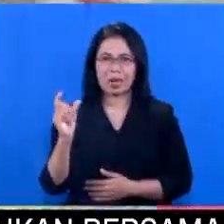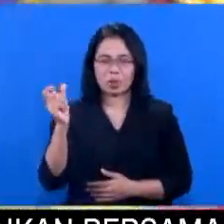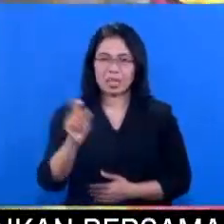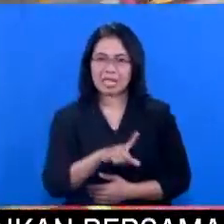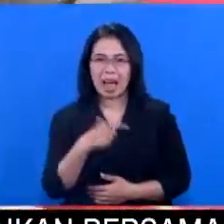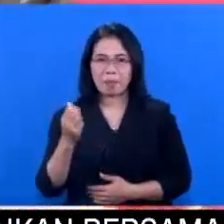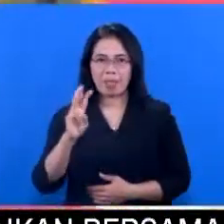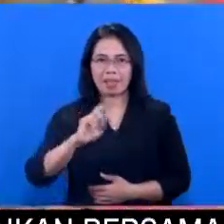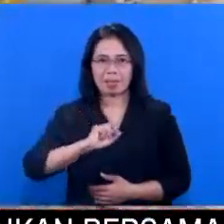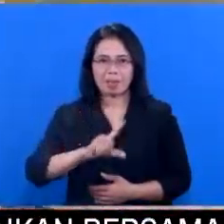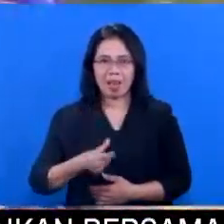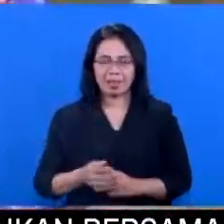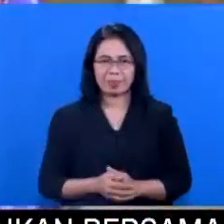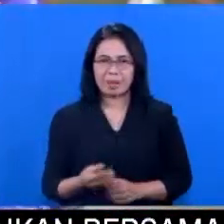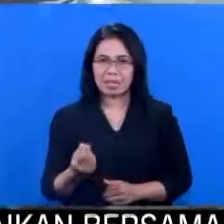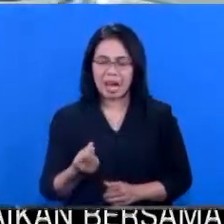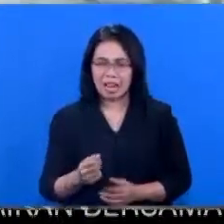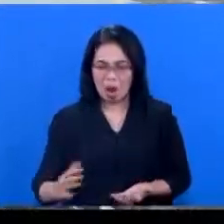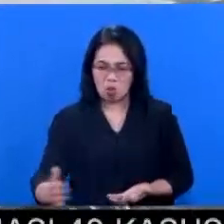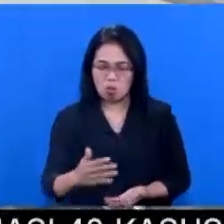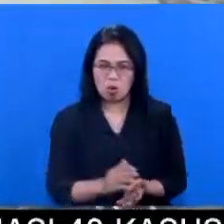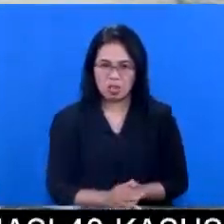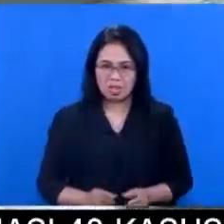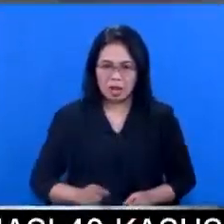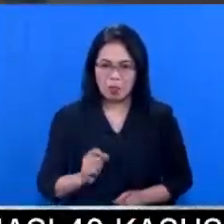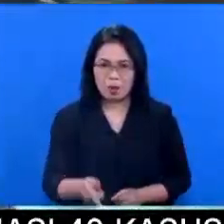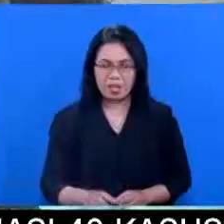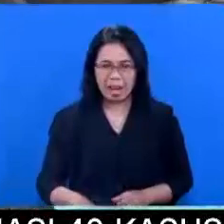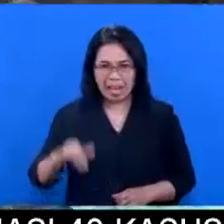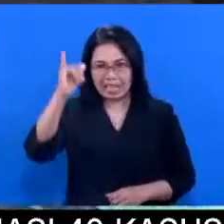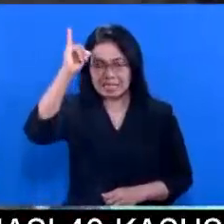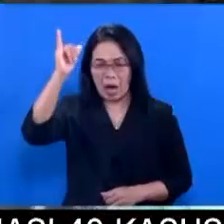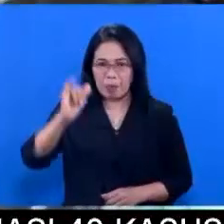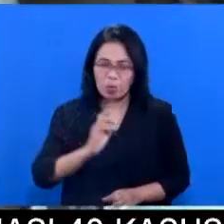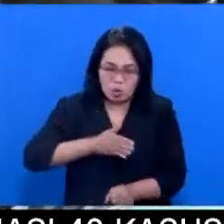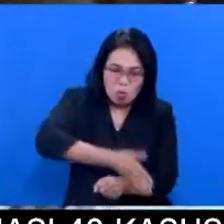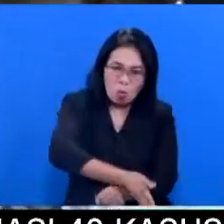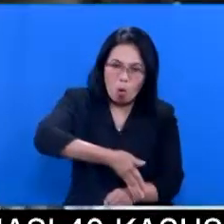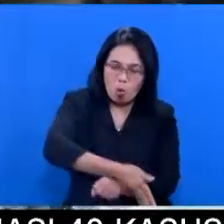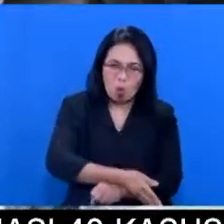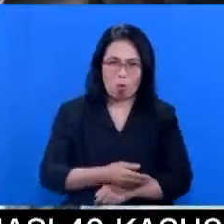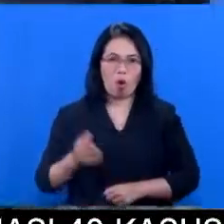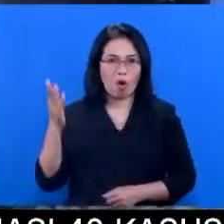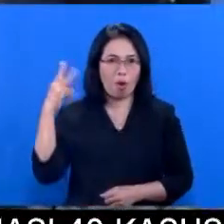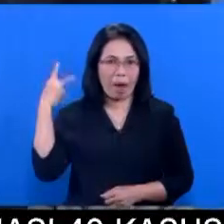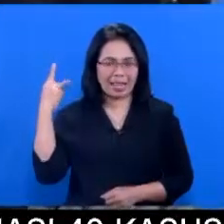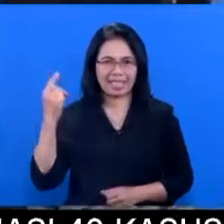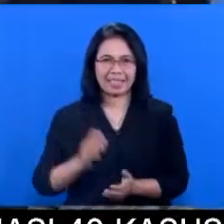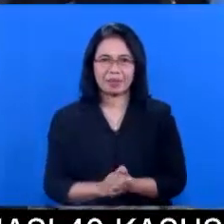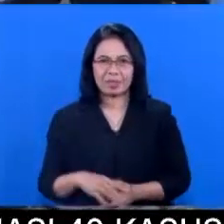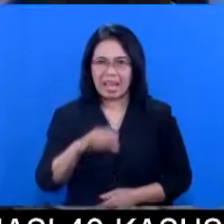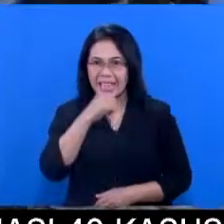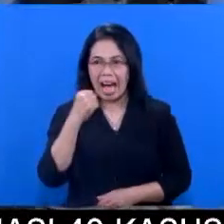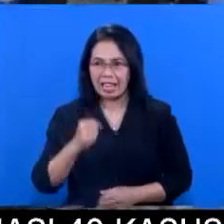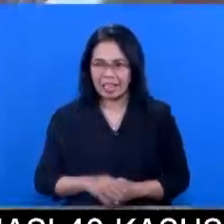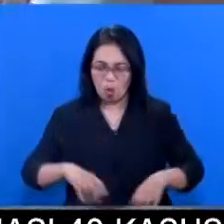bulan. Dana yang terkumpul dibelikan seekor sapi untuk disembelih pada Lebaran Idul Adha kemarin. Daging sapi tersebut diolah